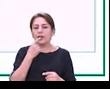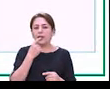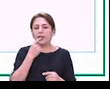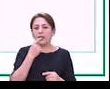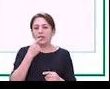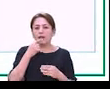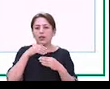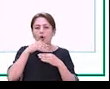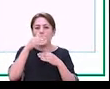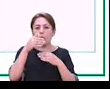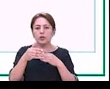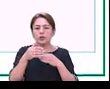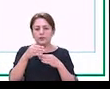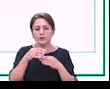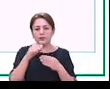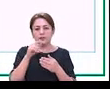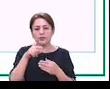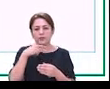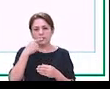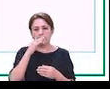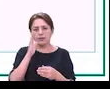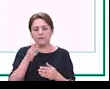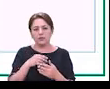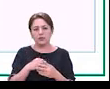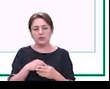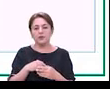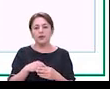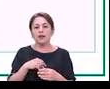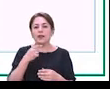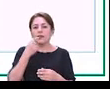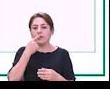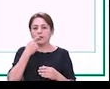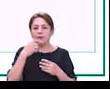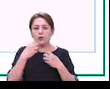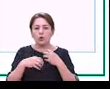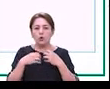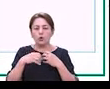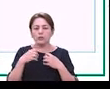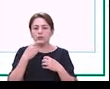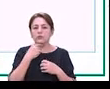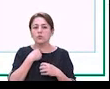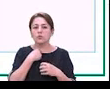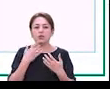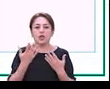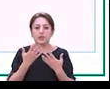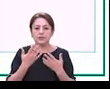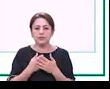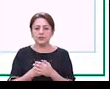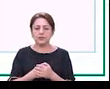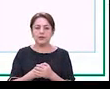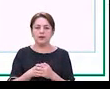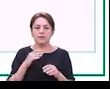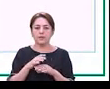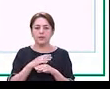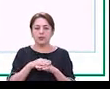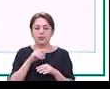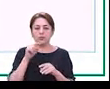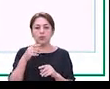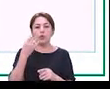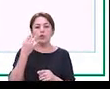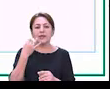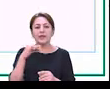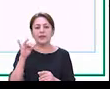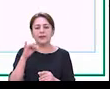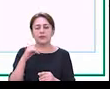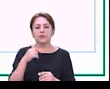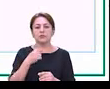oldida hosil bo'lyapti. Xo'sh, til o'rta tovushi qaysi tovush edi? Barakalla, u y